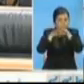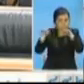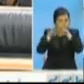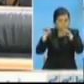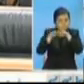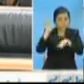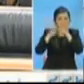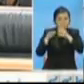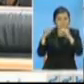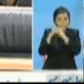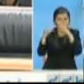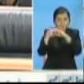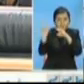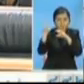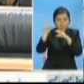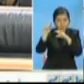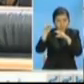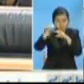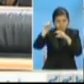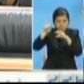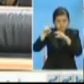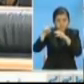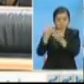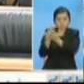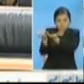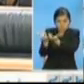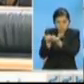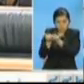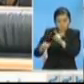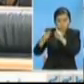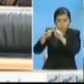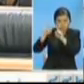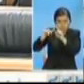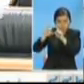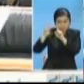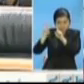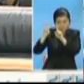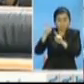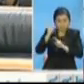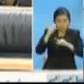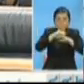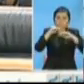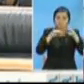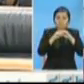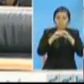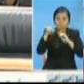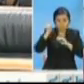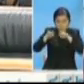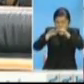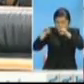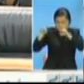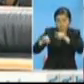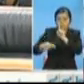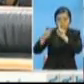น 30% ชาวนาต้องได้ประมาณ 12,600 โดยประมาณก็เท่ากับว่าโครงการนี้เนี่ยชาวนาต้องได้เงินขั้นต่ำไม่ต่ำกว่